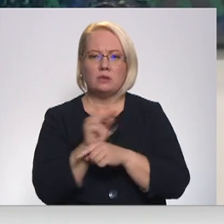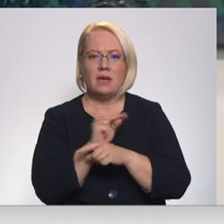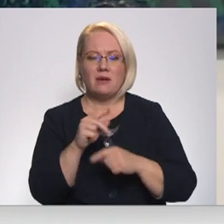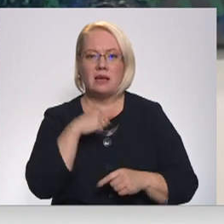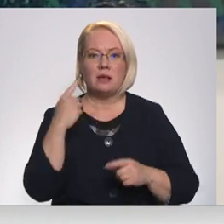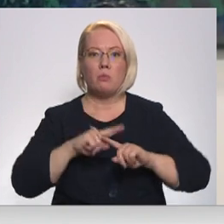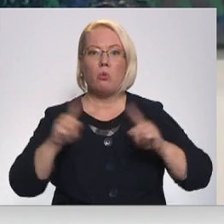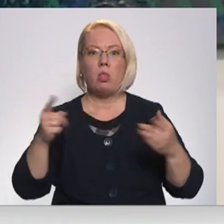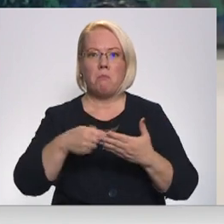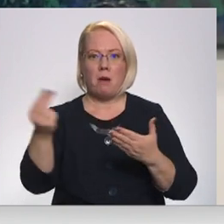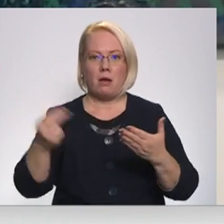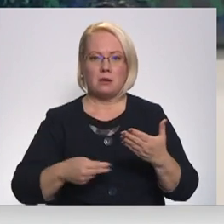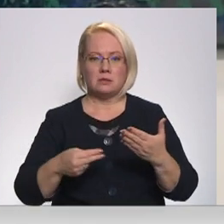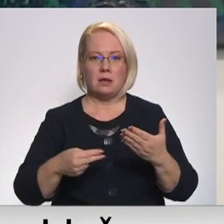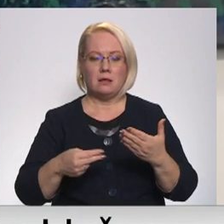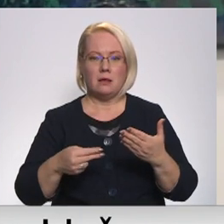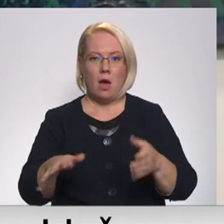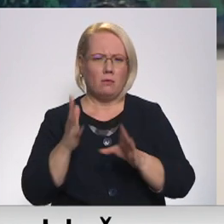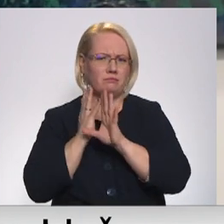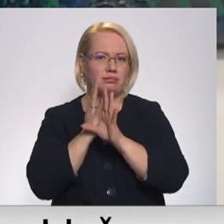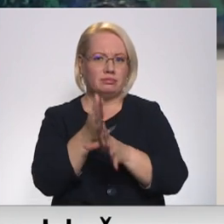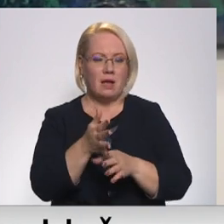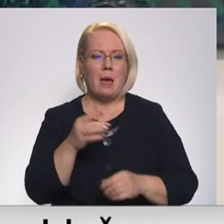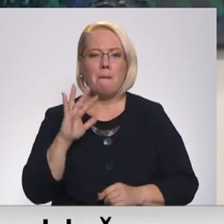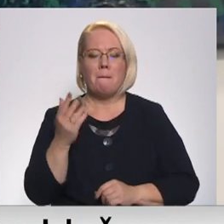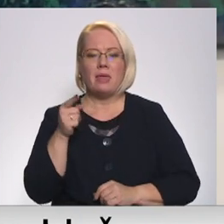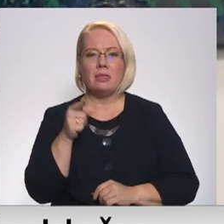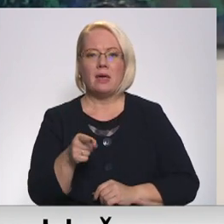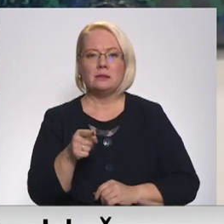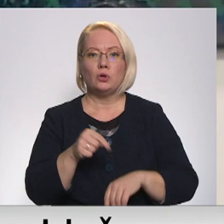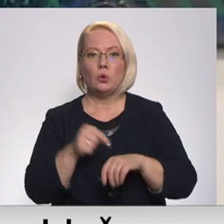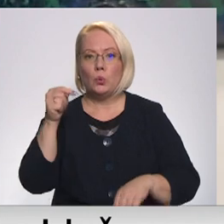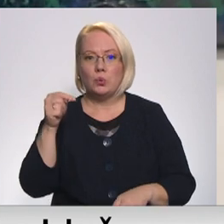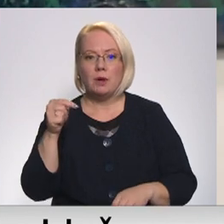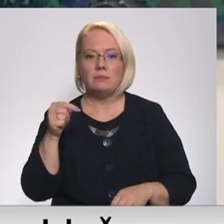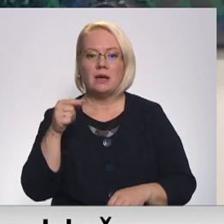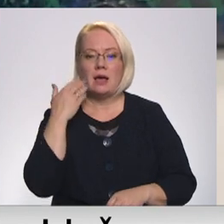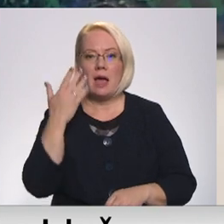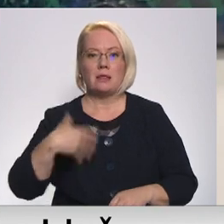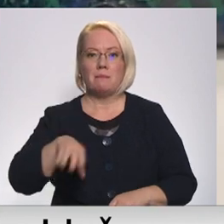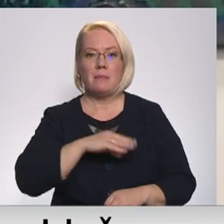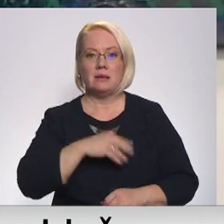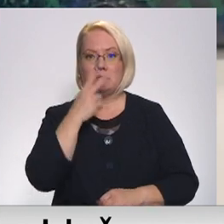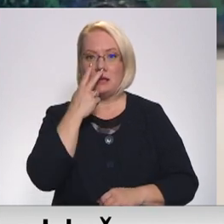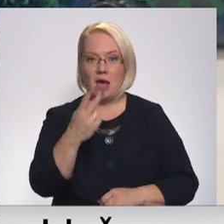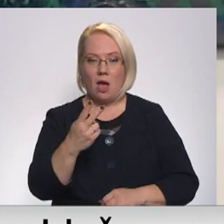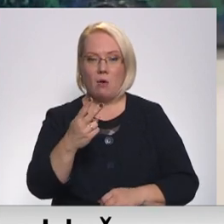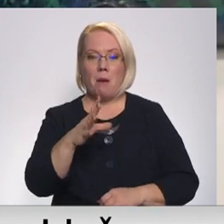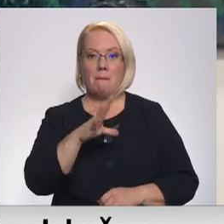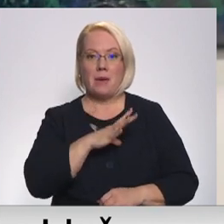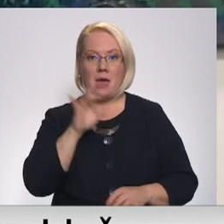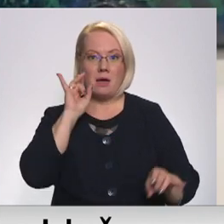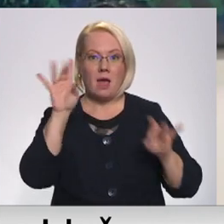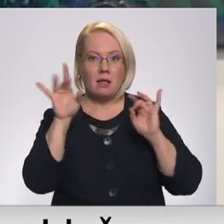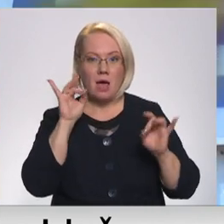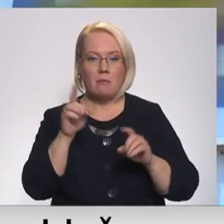slēgt līgumus masveidā. Ja? Bet tas ir tieši jūtams. Tad, kad mēs ieraugam, ka bija kampaņa, tad